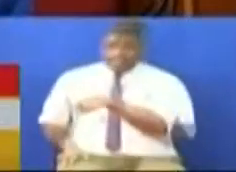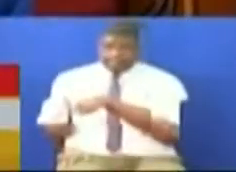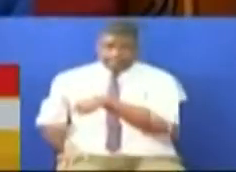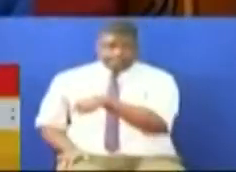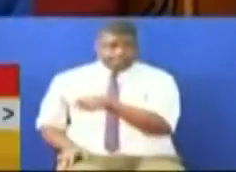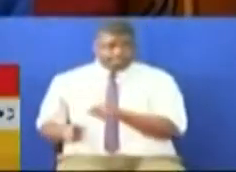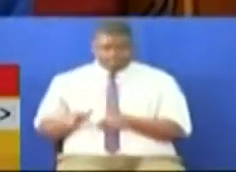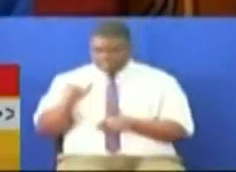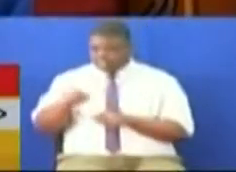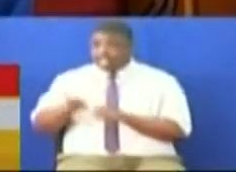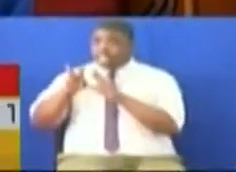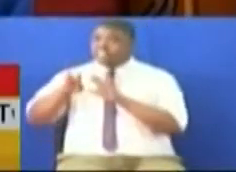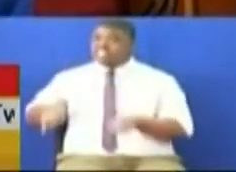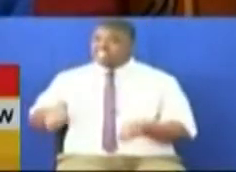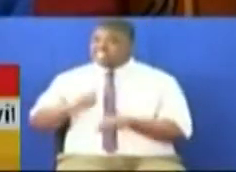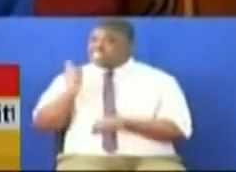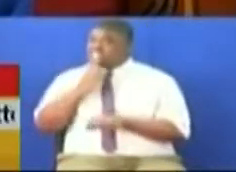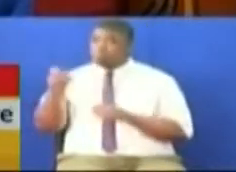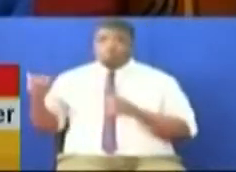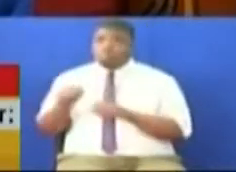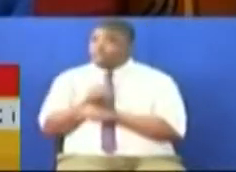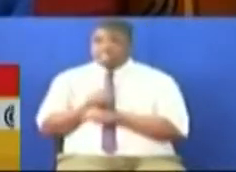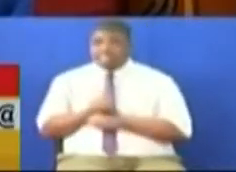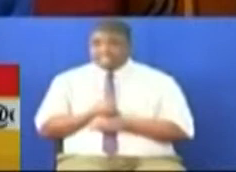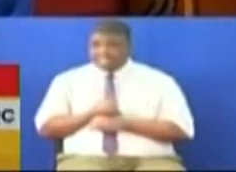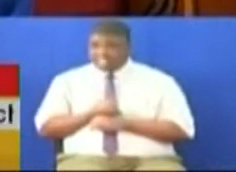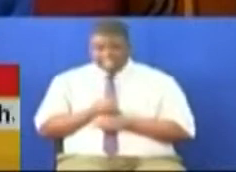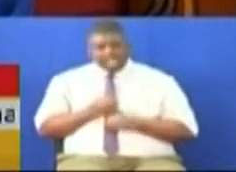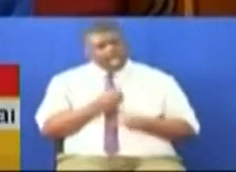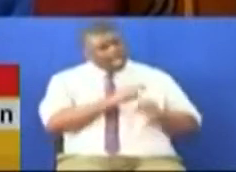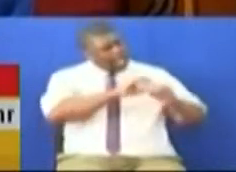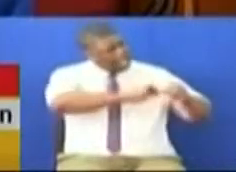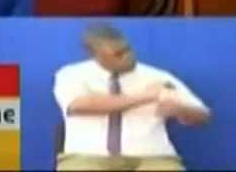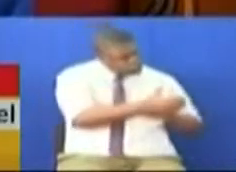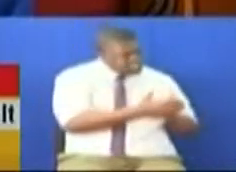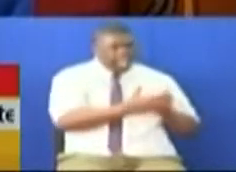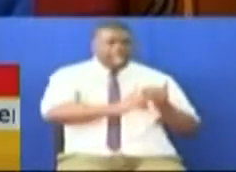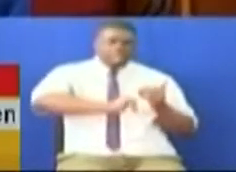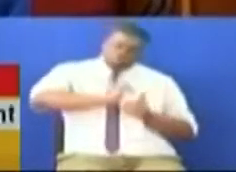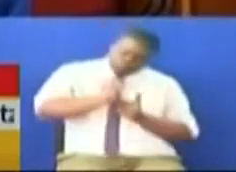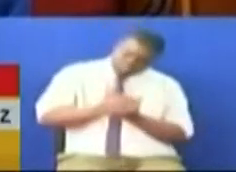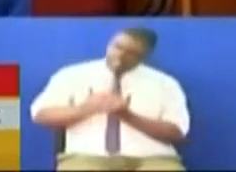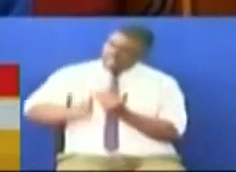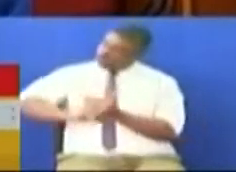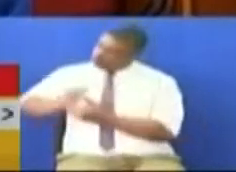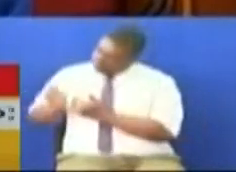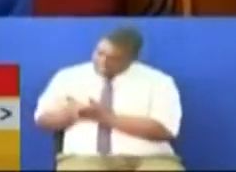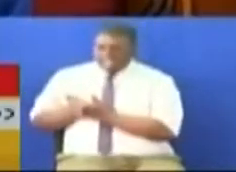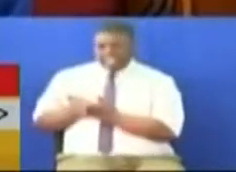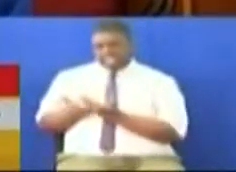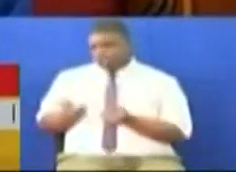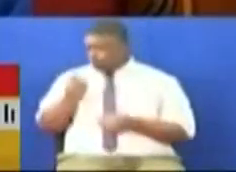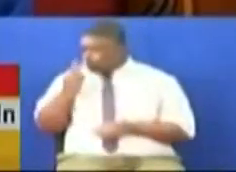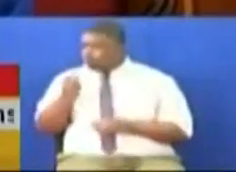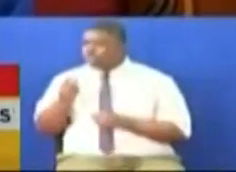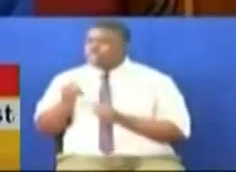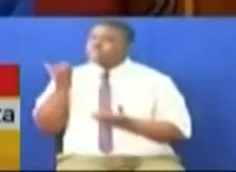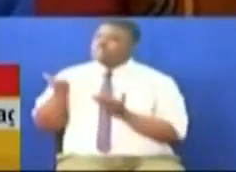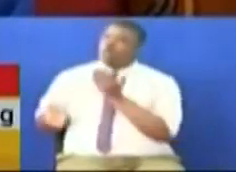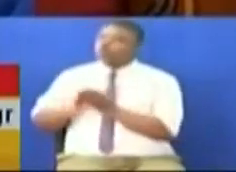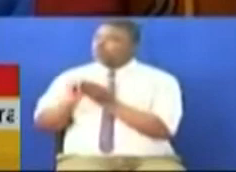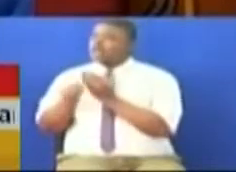CAG hajapata jibu, ndio maana anarudia kufanya evaluation, kwa maana ya kufanya special audit kuona ni kwa kiwango